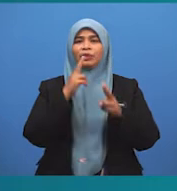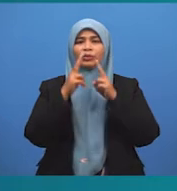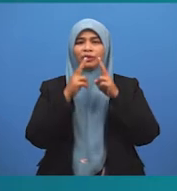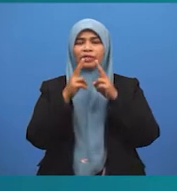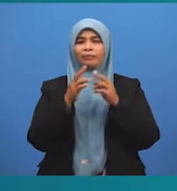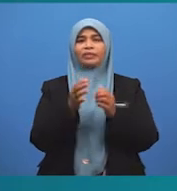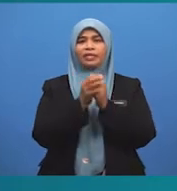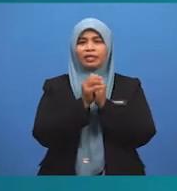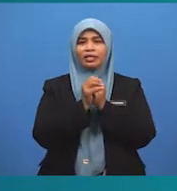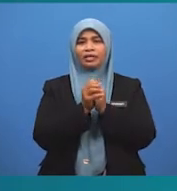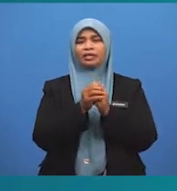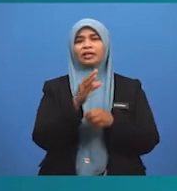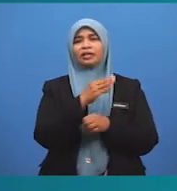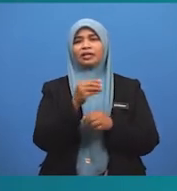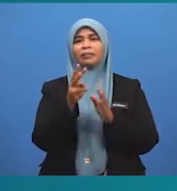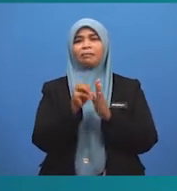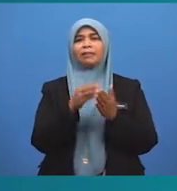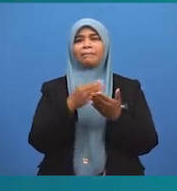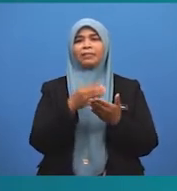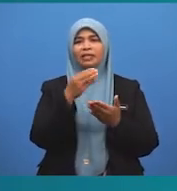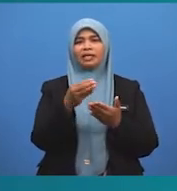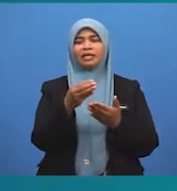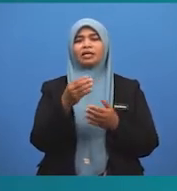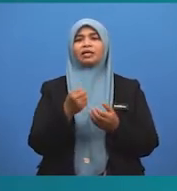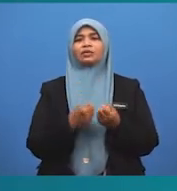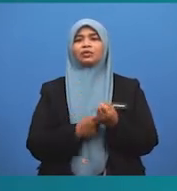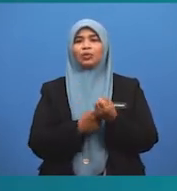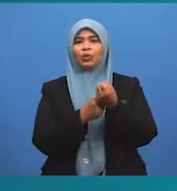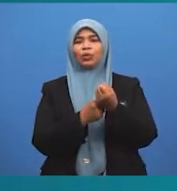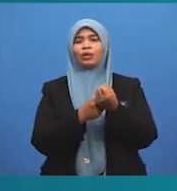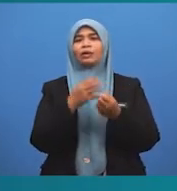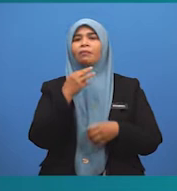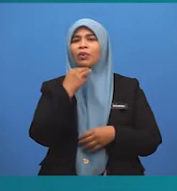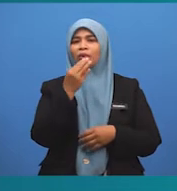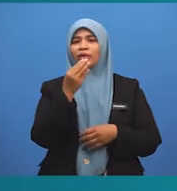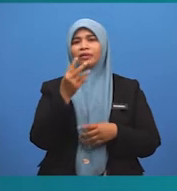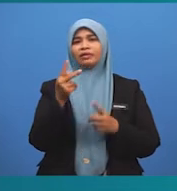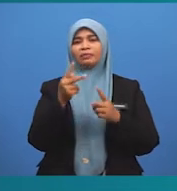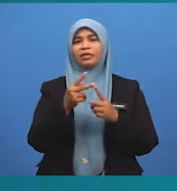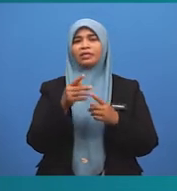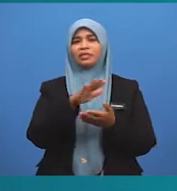mengucapkan tahniah dan memberikan sokongan moral